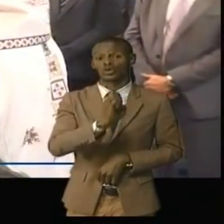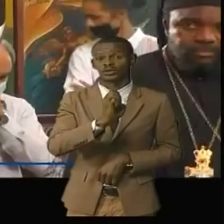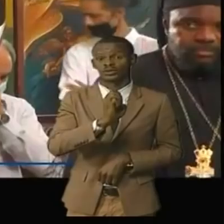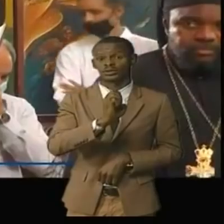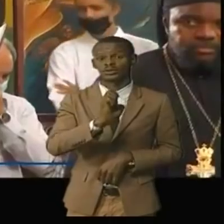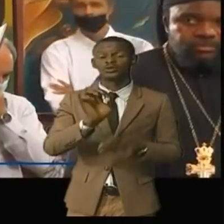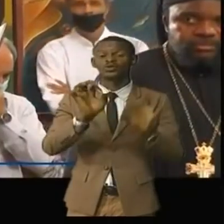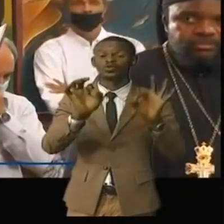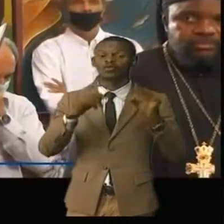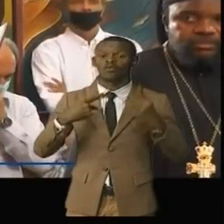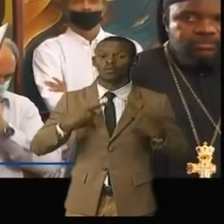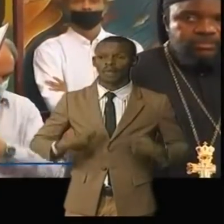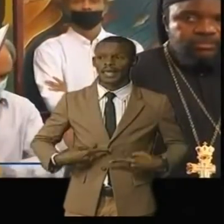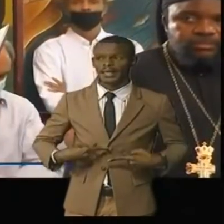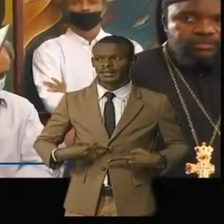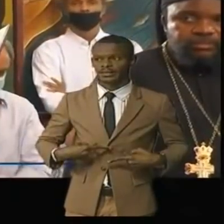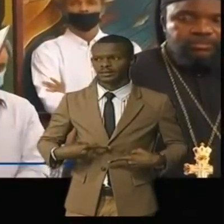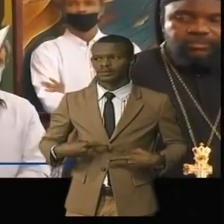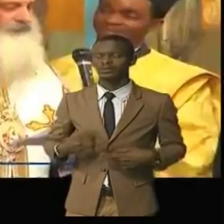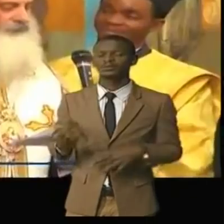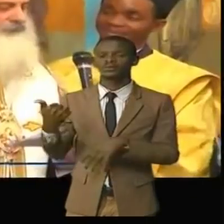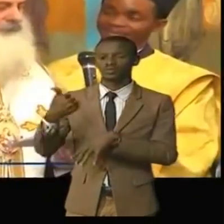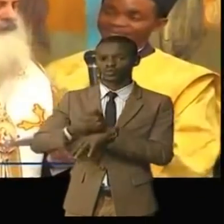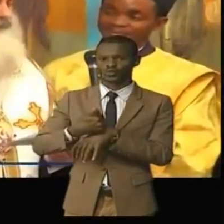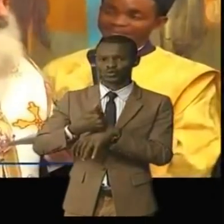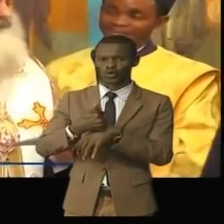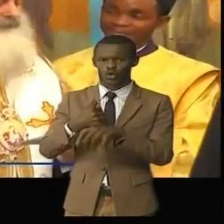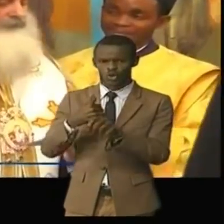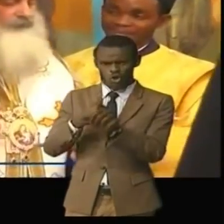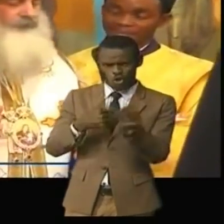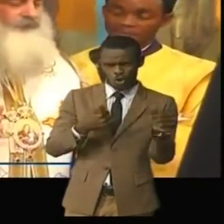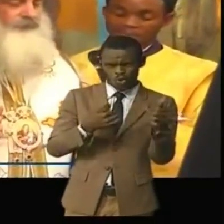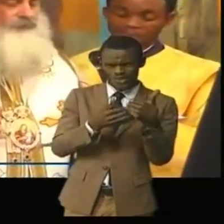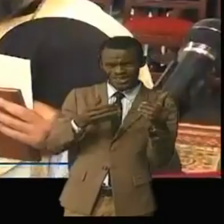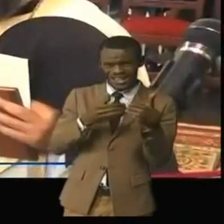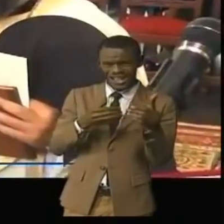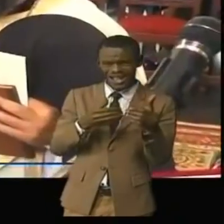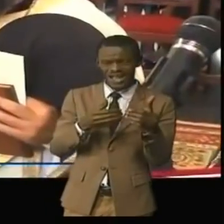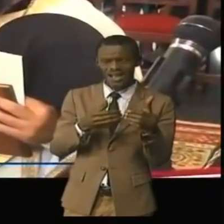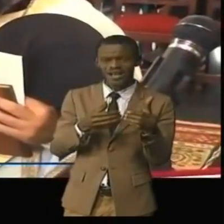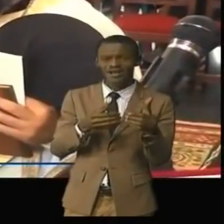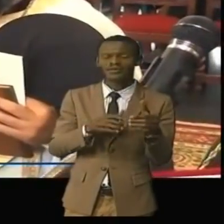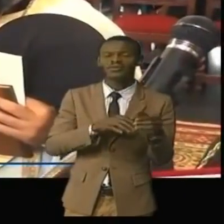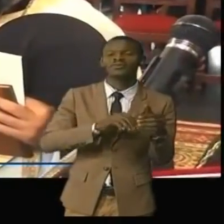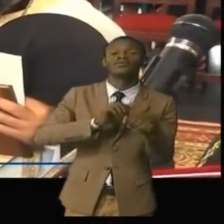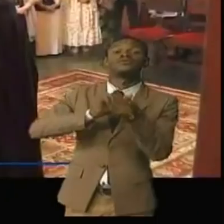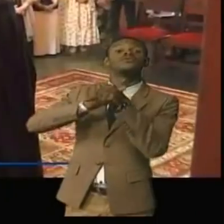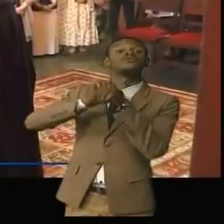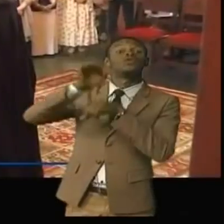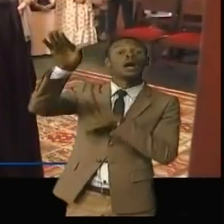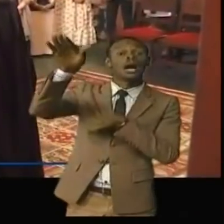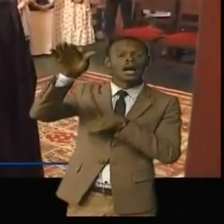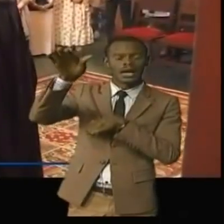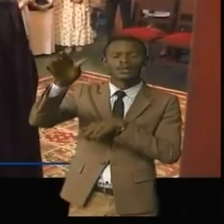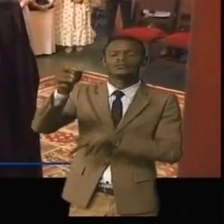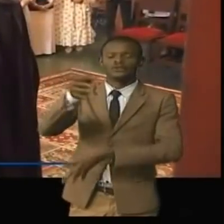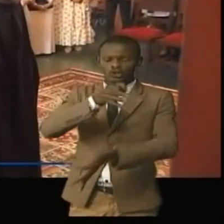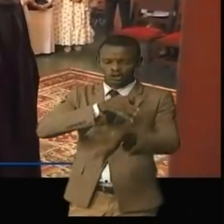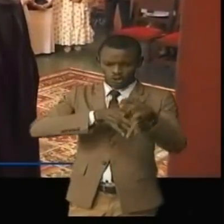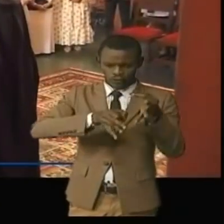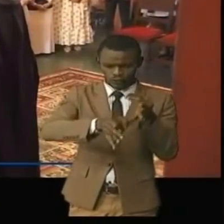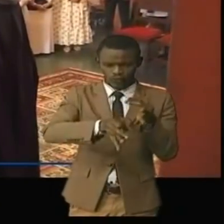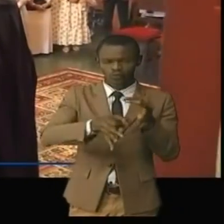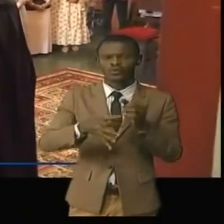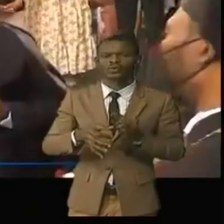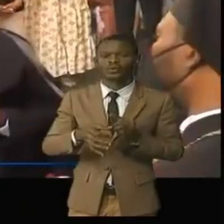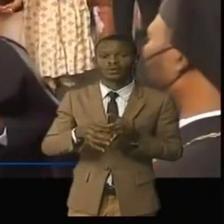et patriarche Théodore II, en remplacement de l'archevêque Niképhéros décédé en Thessalonique en Grèce. Au Saint-Temple de Saint-Nicolas, plusieurs invités de